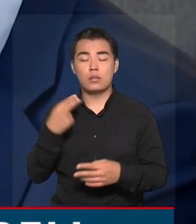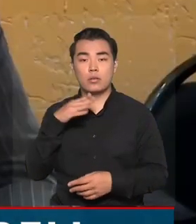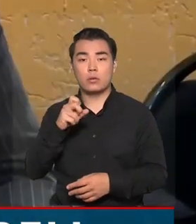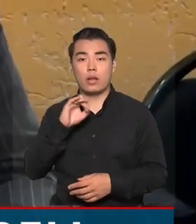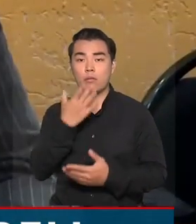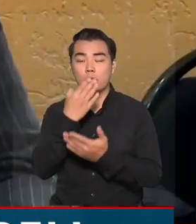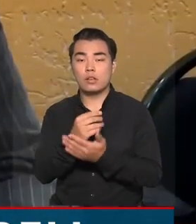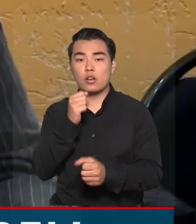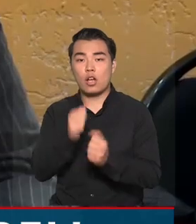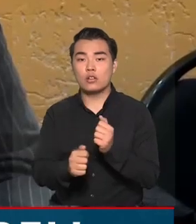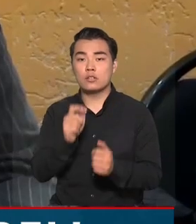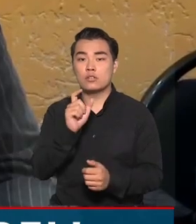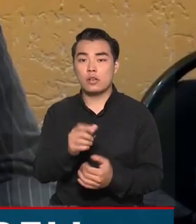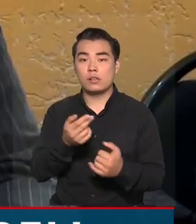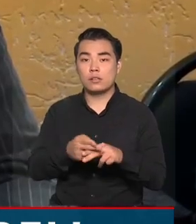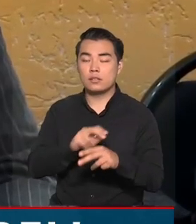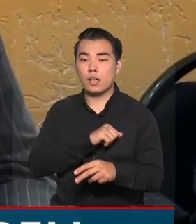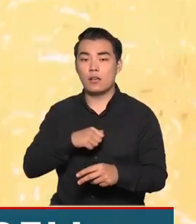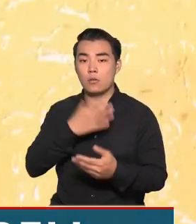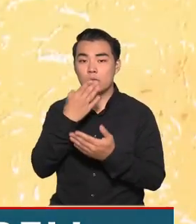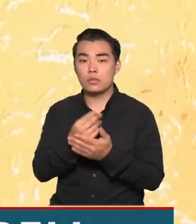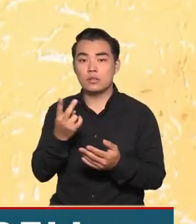өз міндетін атқарсын деп бас айтты.